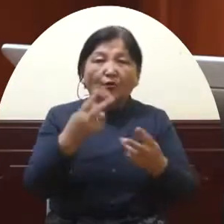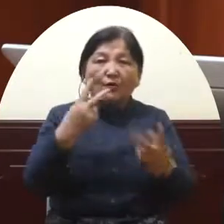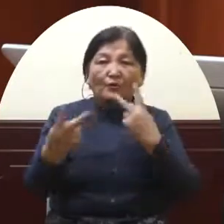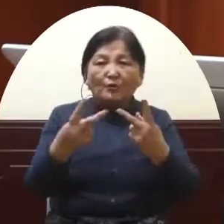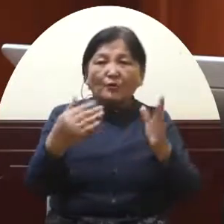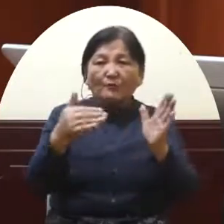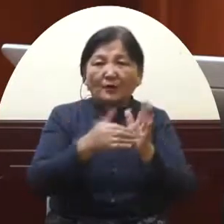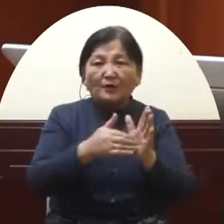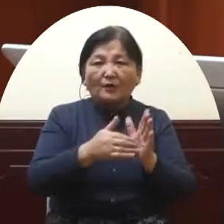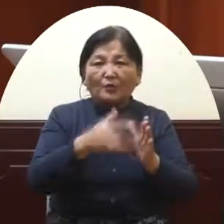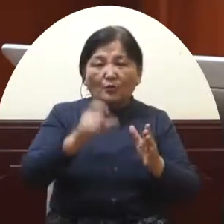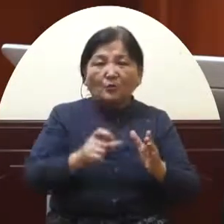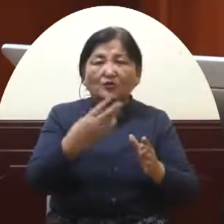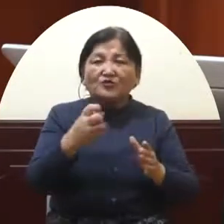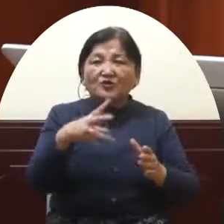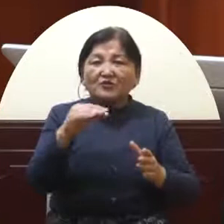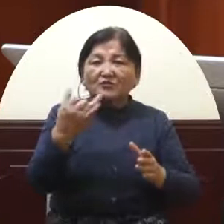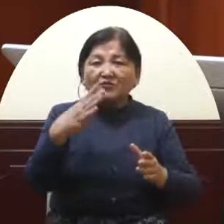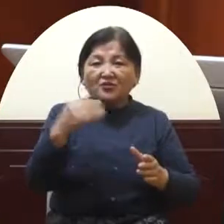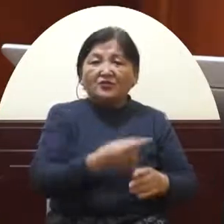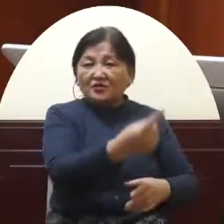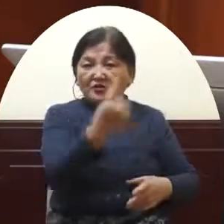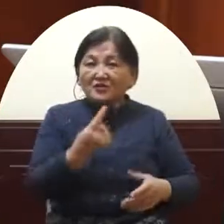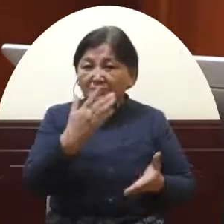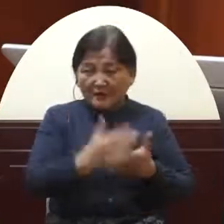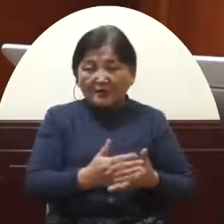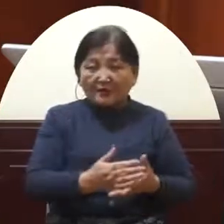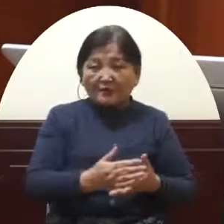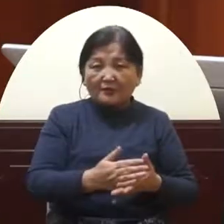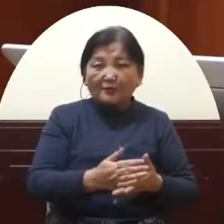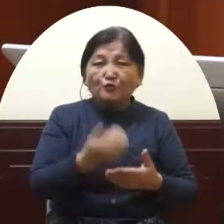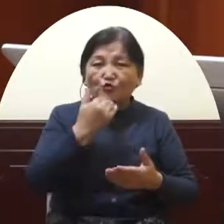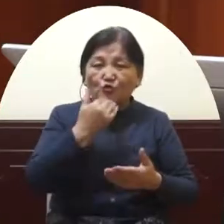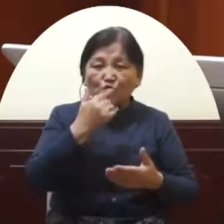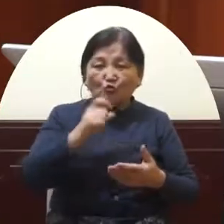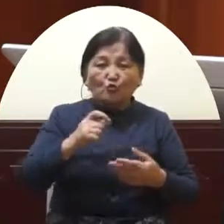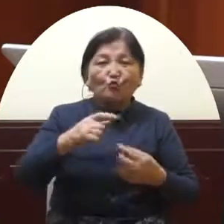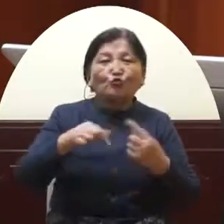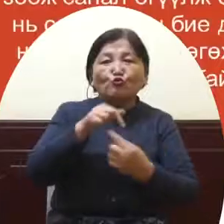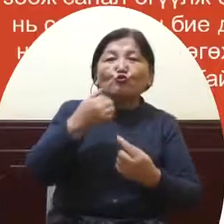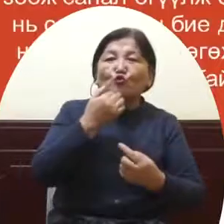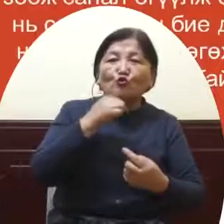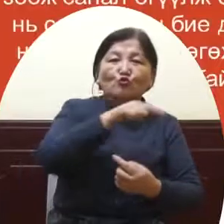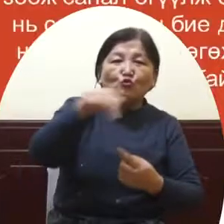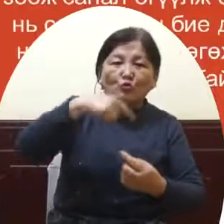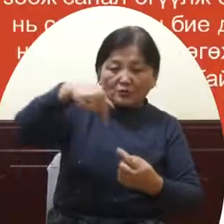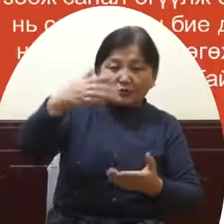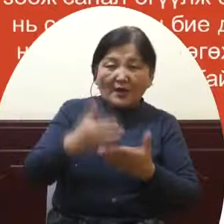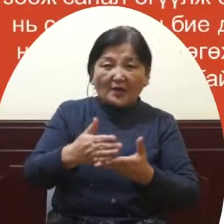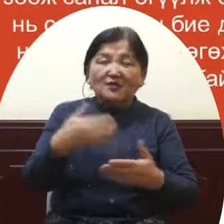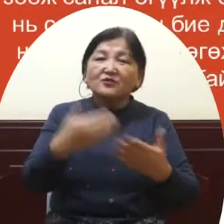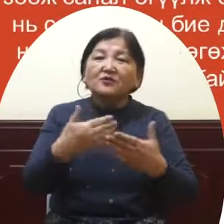22,000 сонгогч шилжиж ирсэн. Цөөхөн сонгогчд хөдөлгөөнд оролцсон байх чинь. Тэгэхээр эн чинь нийт